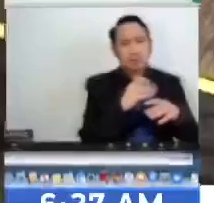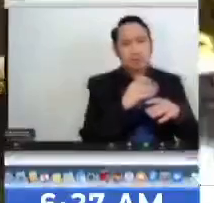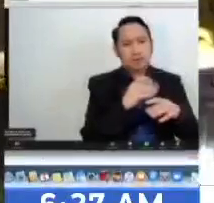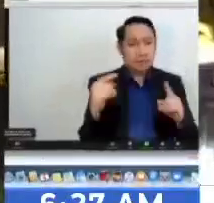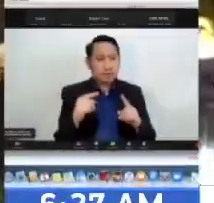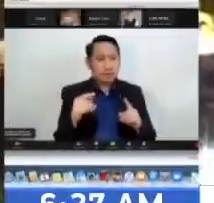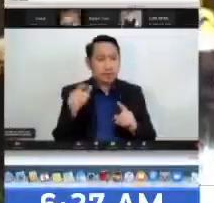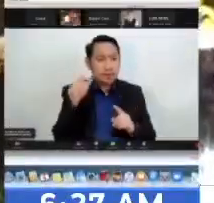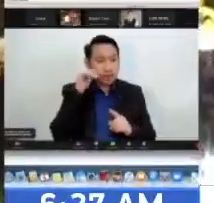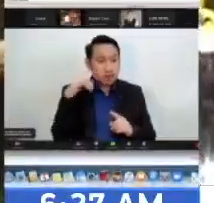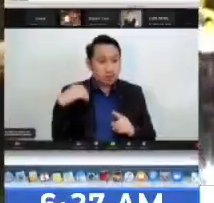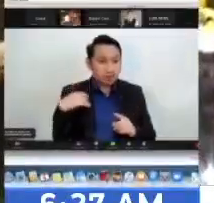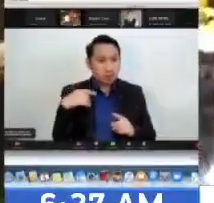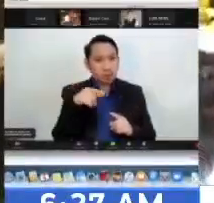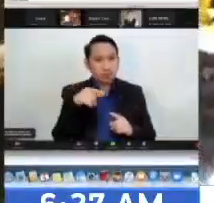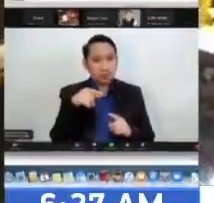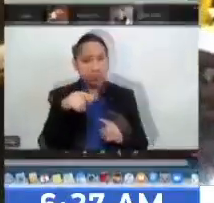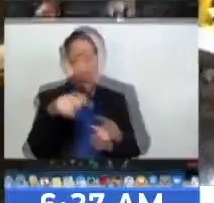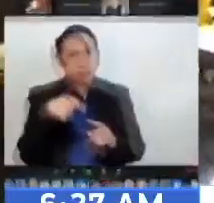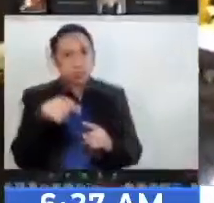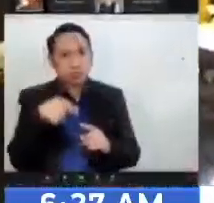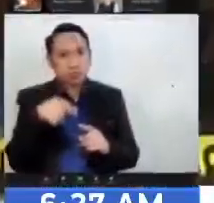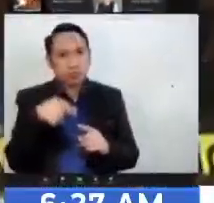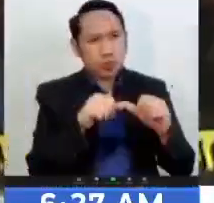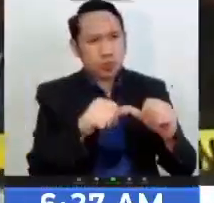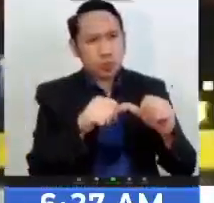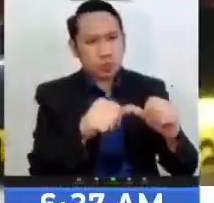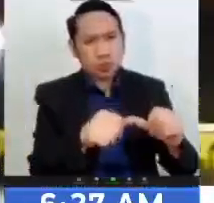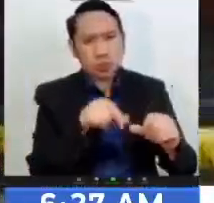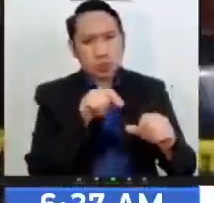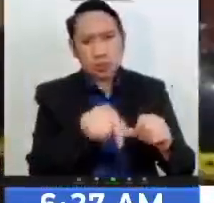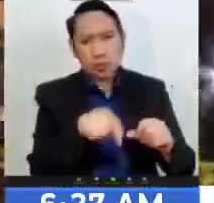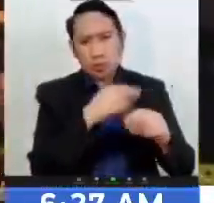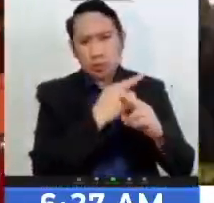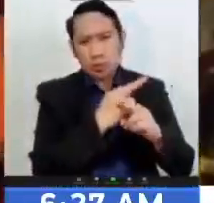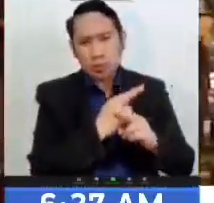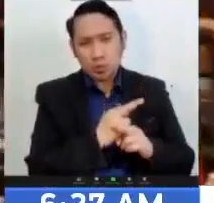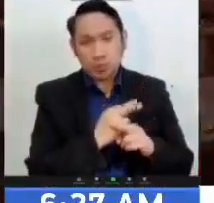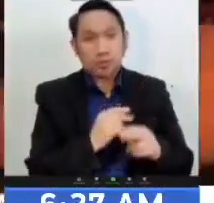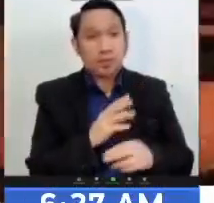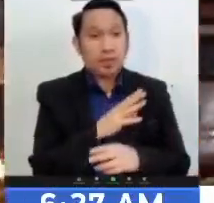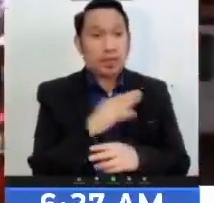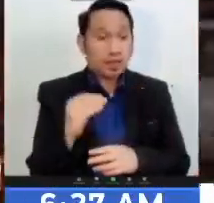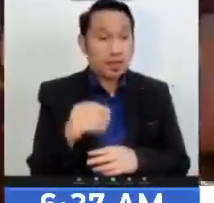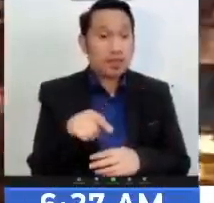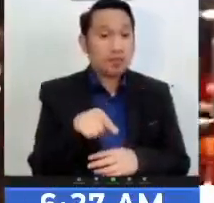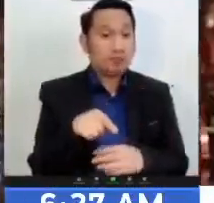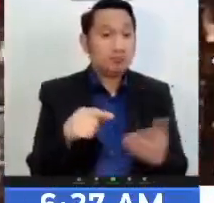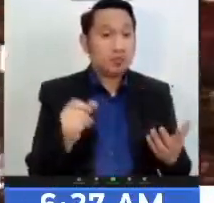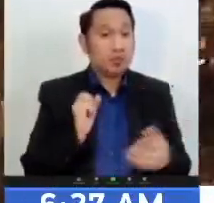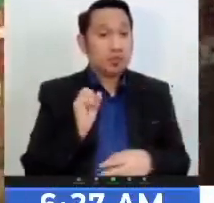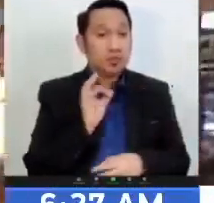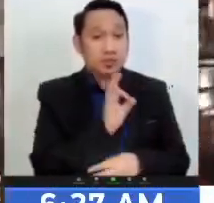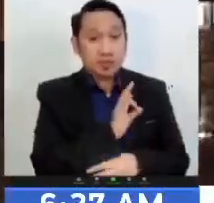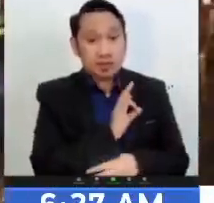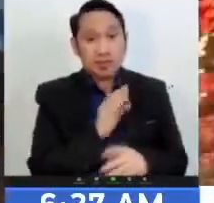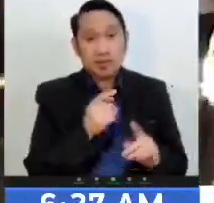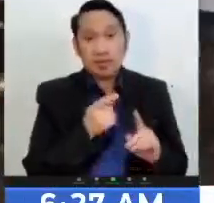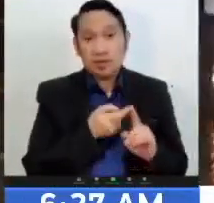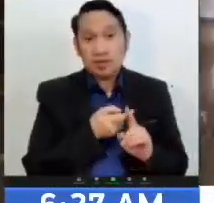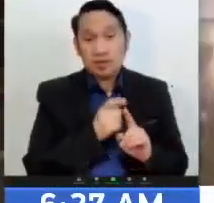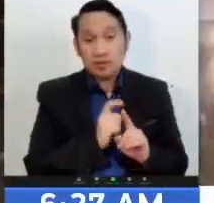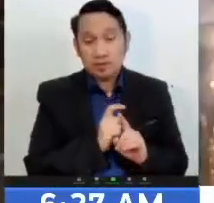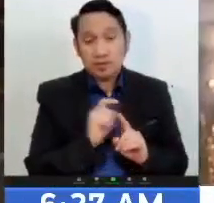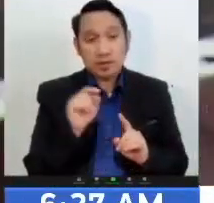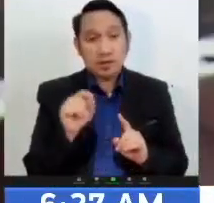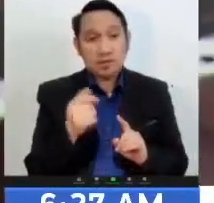tigil yung naging operasyon dito sa bahaging ito ng Binondo. Naka-standby din dito yung ilang tauhan mula sa ilang telecommunications company